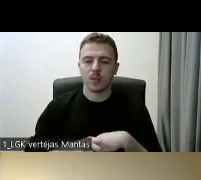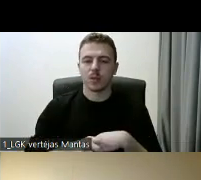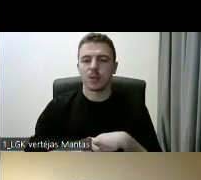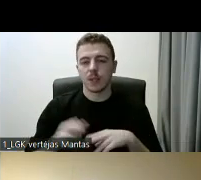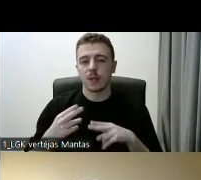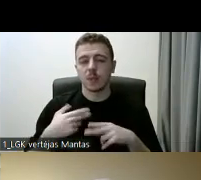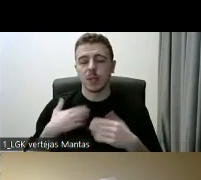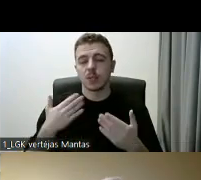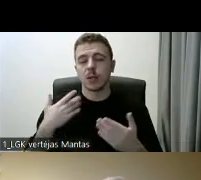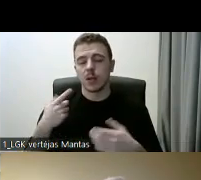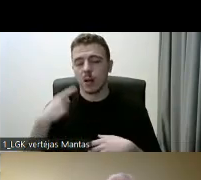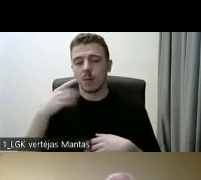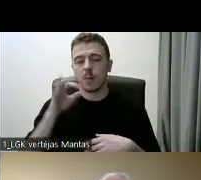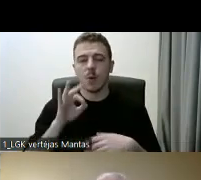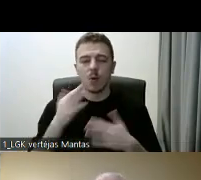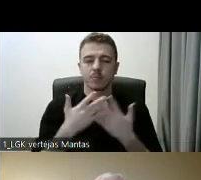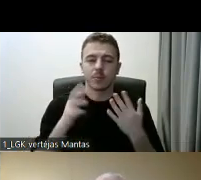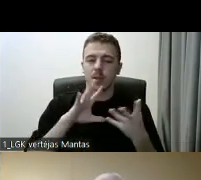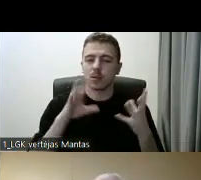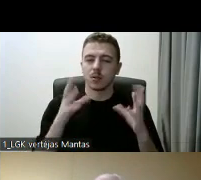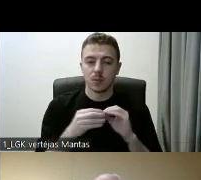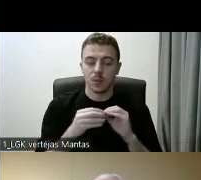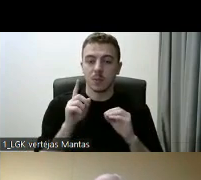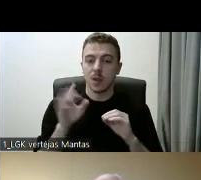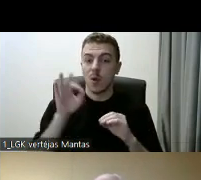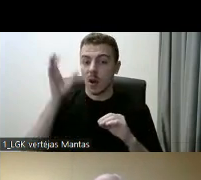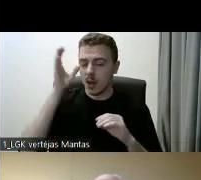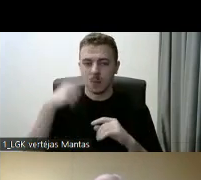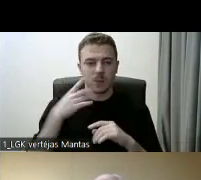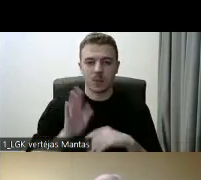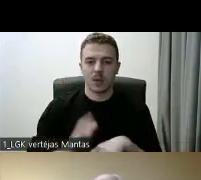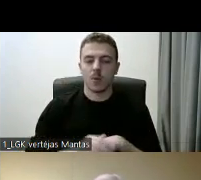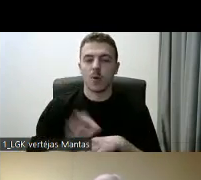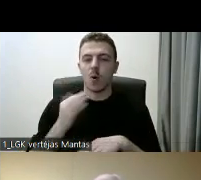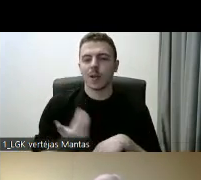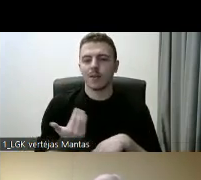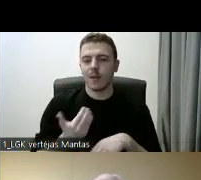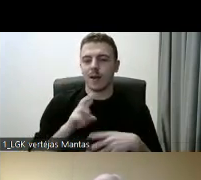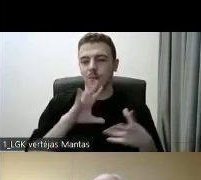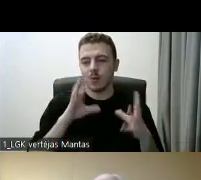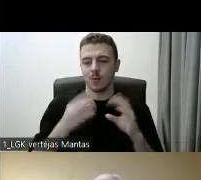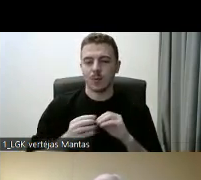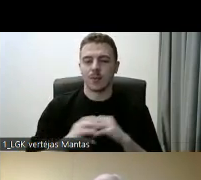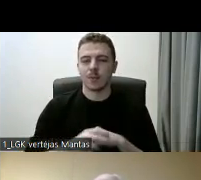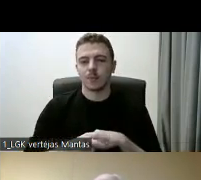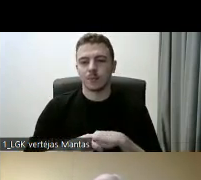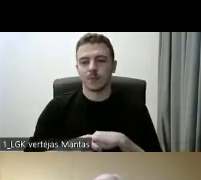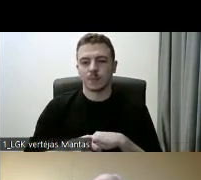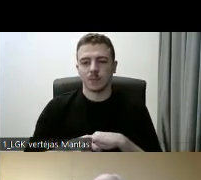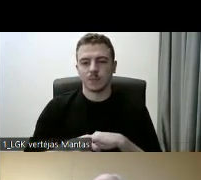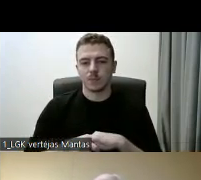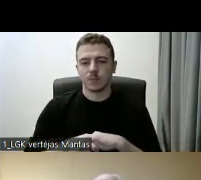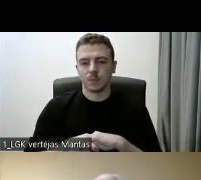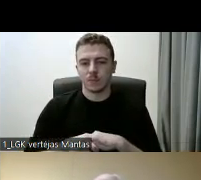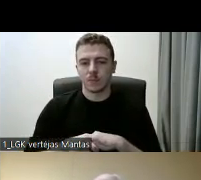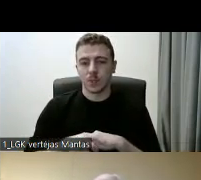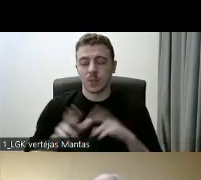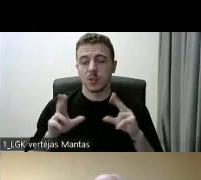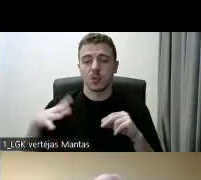mes kalbame apie jų rezultatus, bet nebūtinai apie akademinius, apie gyvenimo rezultatus. Ir iš tikrųjų, jūs dabar